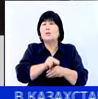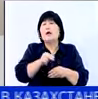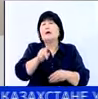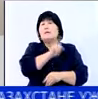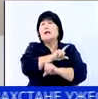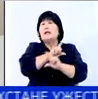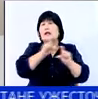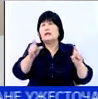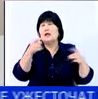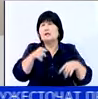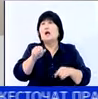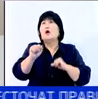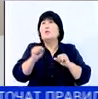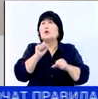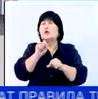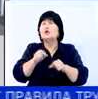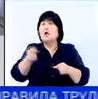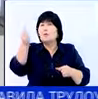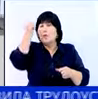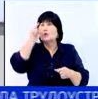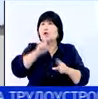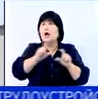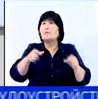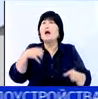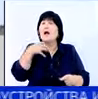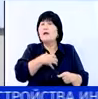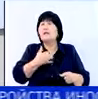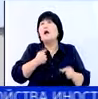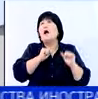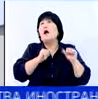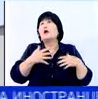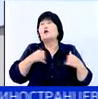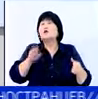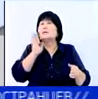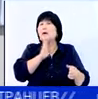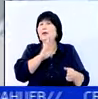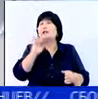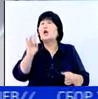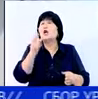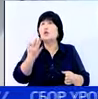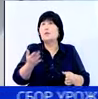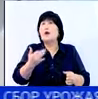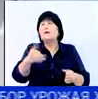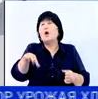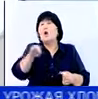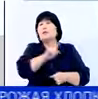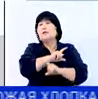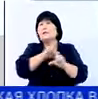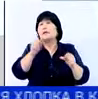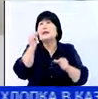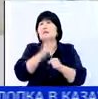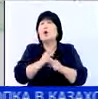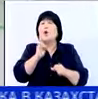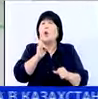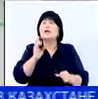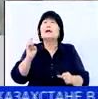перинатальном центре. Подрядчику поручил помнить, что объект важный – охрана здоровья матери и ребенка. В основном медицинском центре